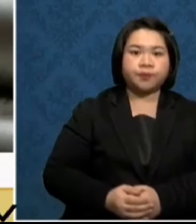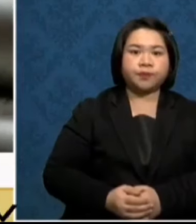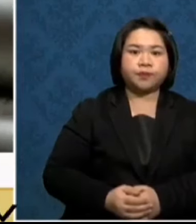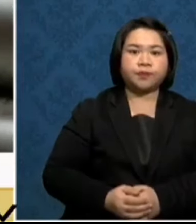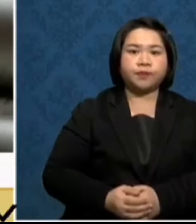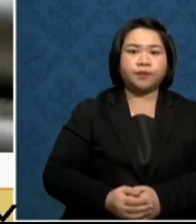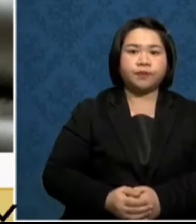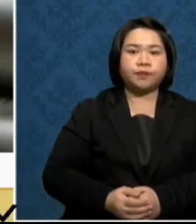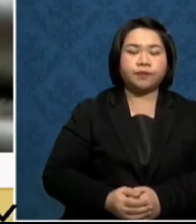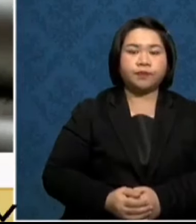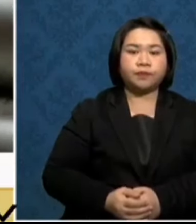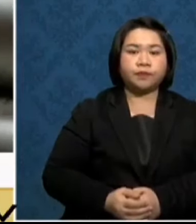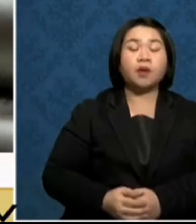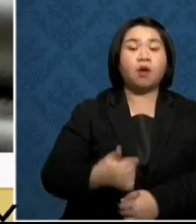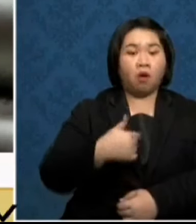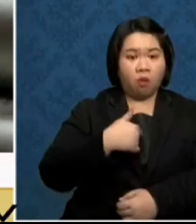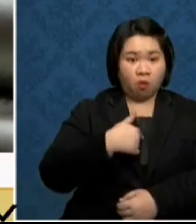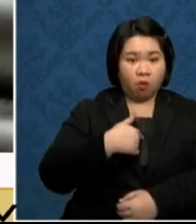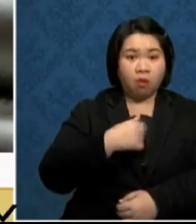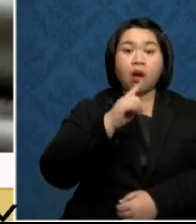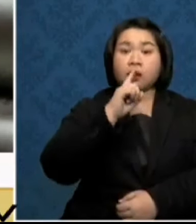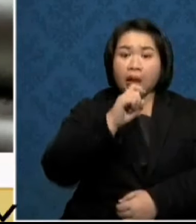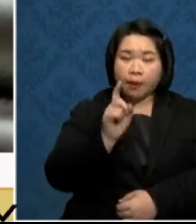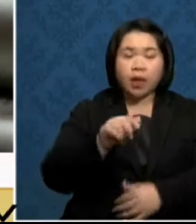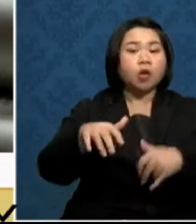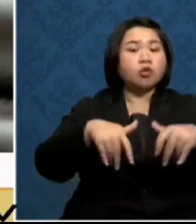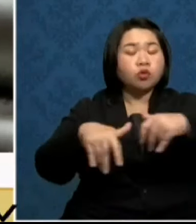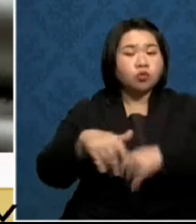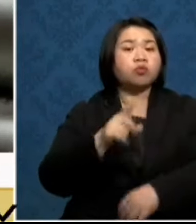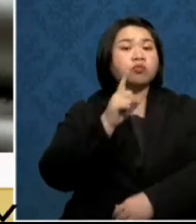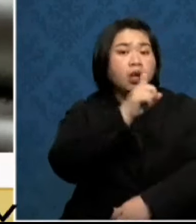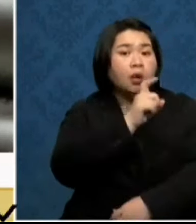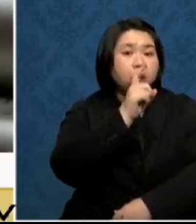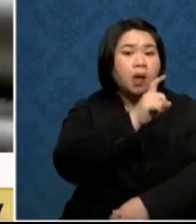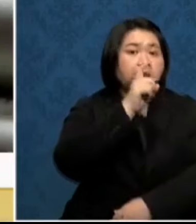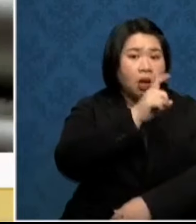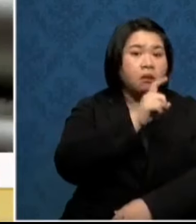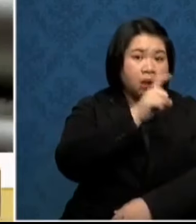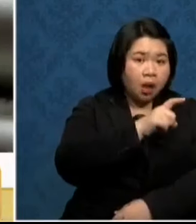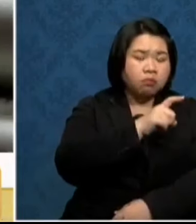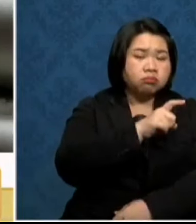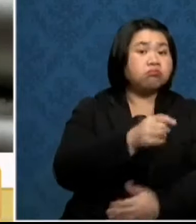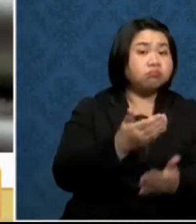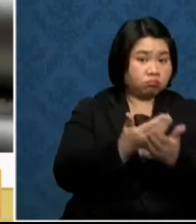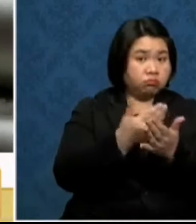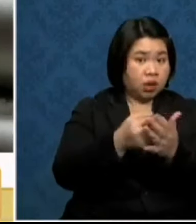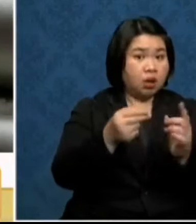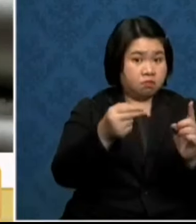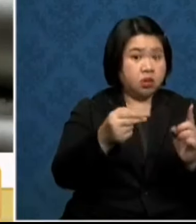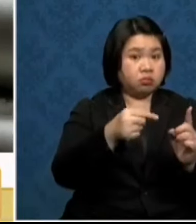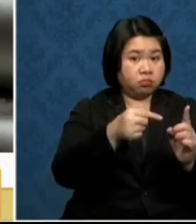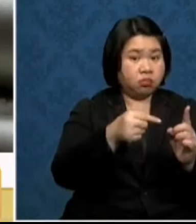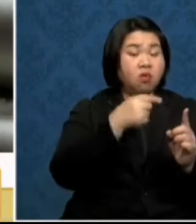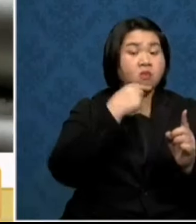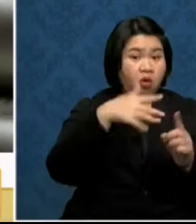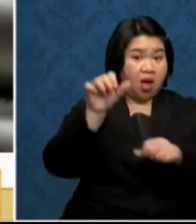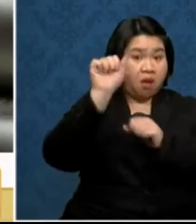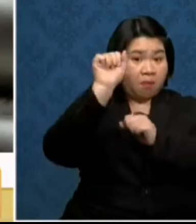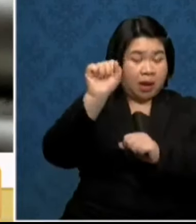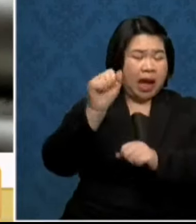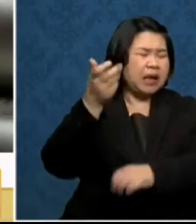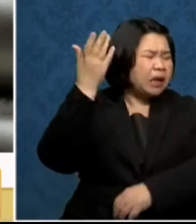ข้ามผมทวงถามแทนประชาชนทุกครั้งว่าเงินหมื่นบาทที่รัฐบาลประกาศจะแจก